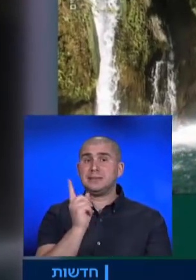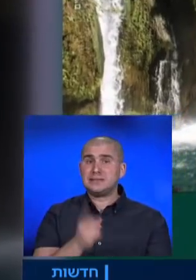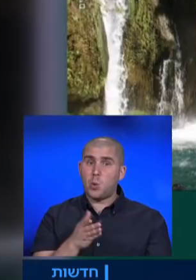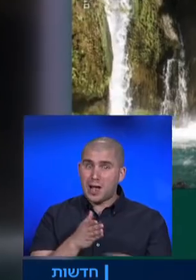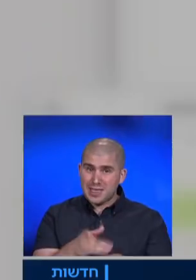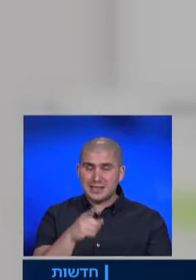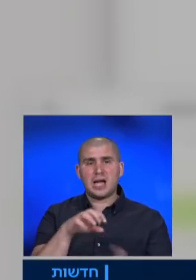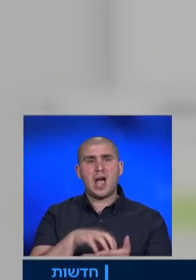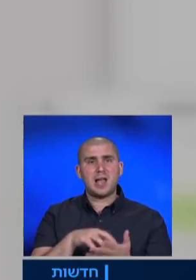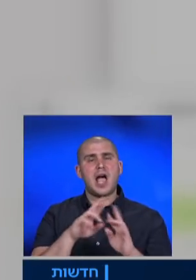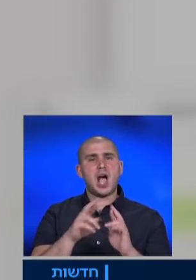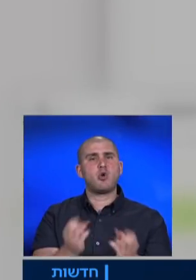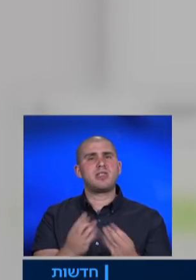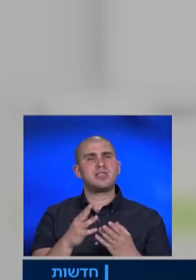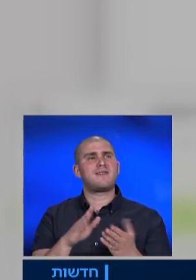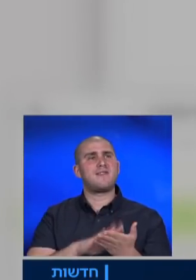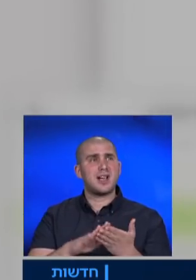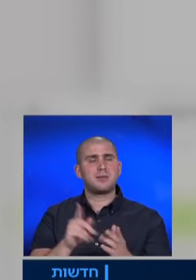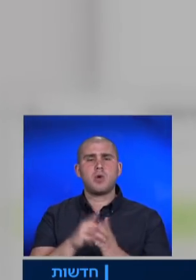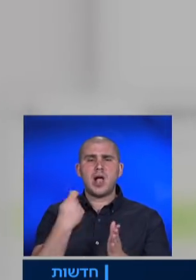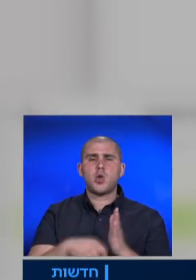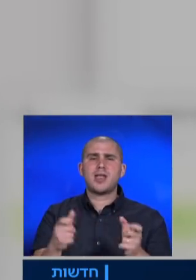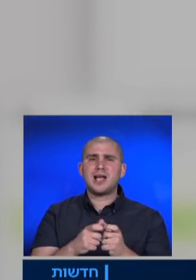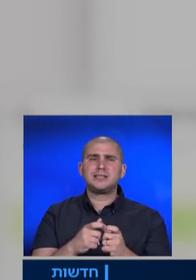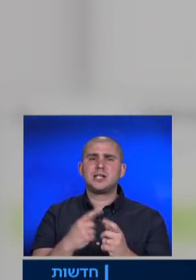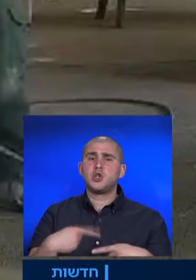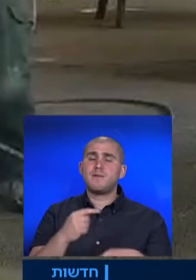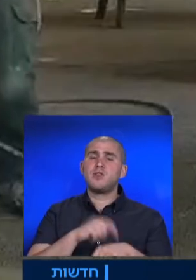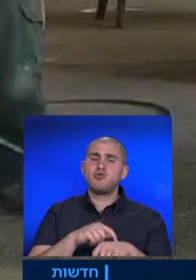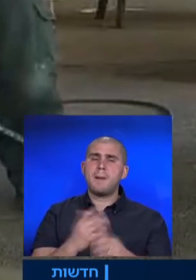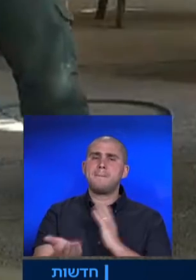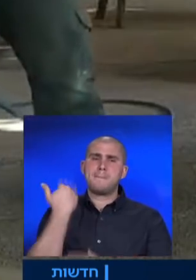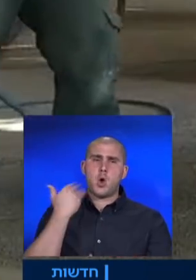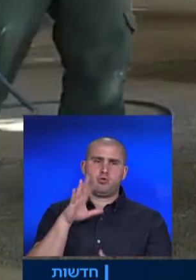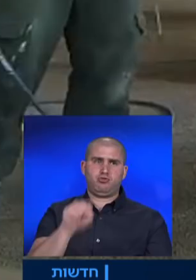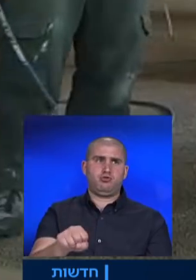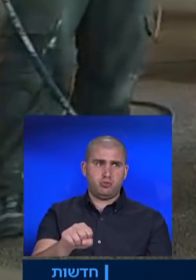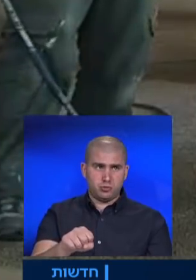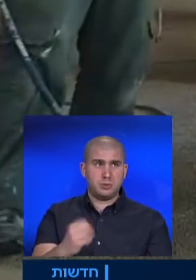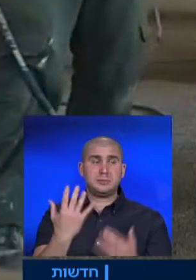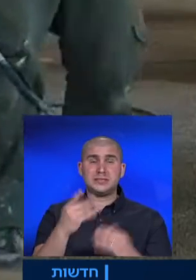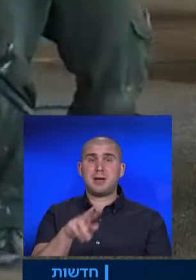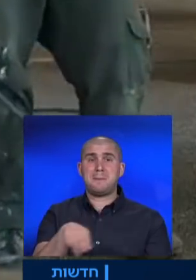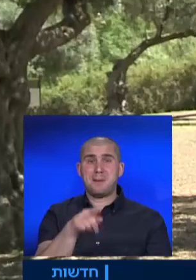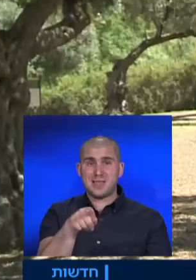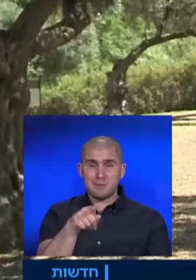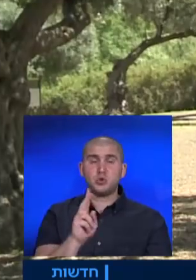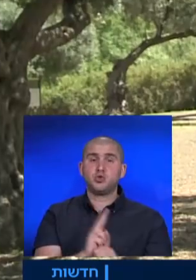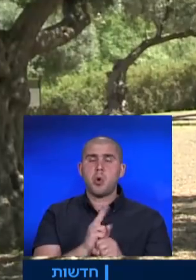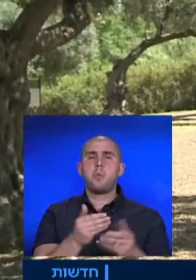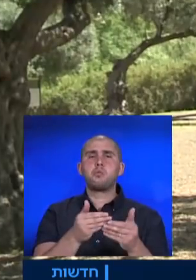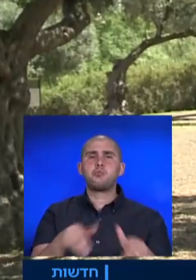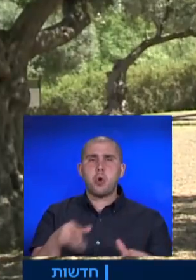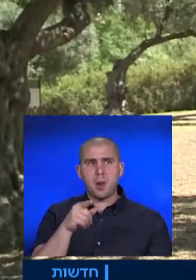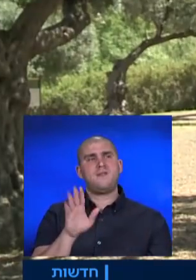הטבע והגנים, לרכוש כרטיס ליום ושעה שנקבעו מבעוד מועד. מספר המטיילים בשמורה יהיה מוגבל, וכך גם